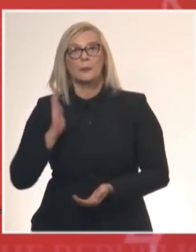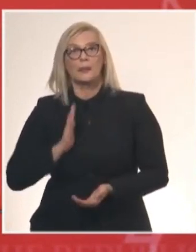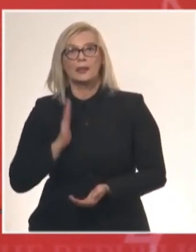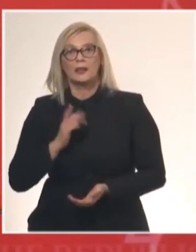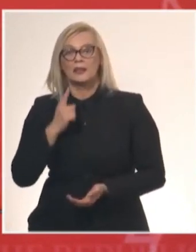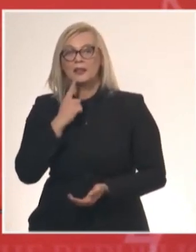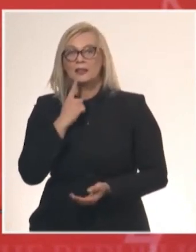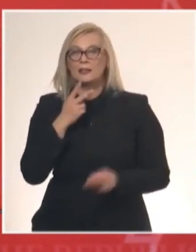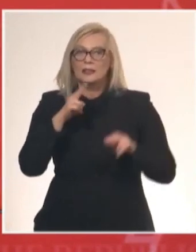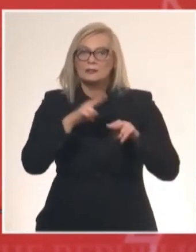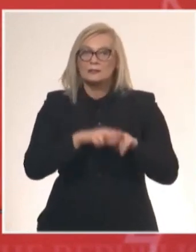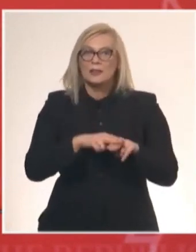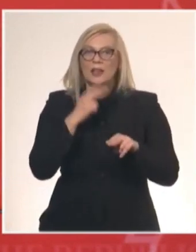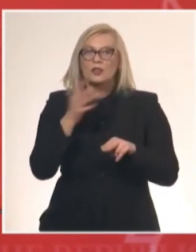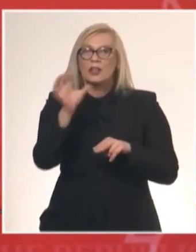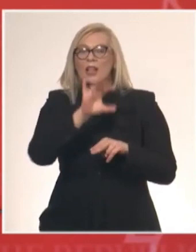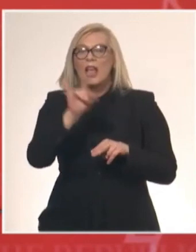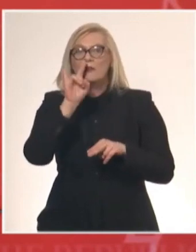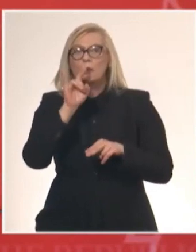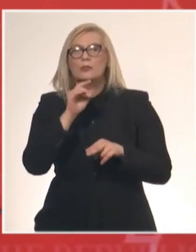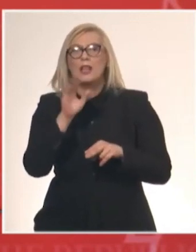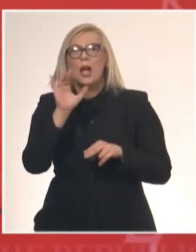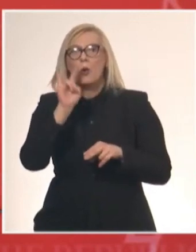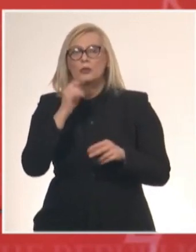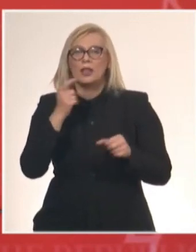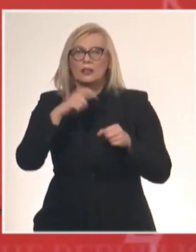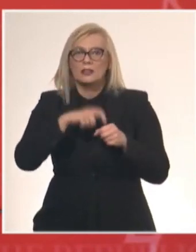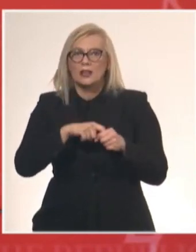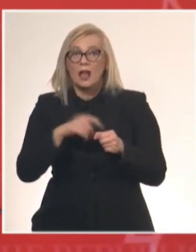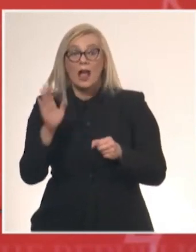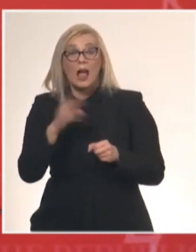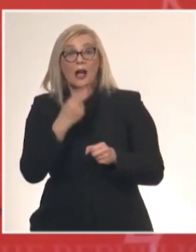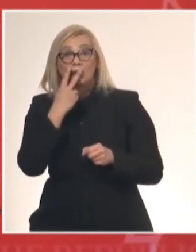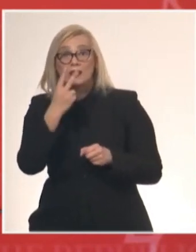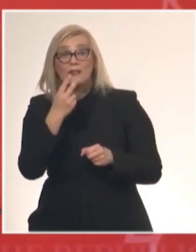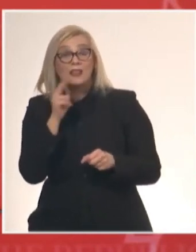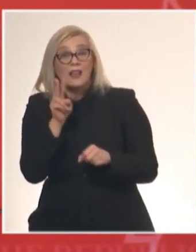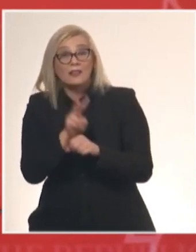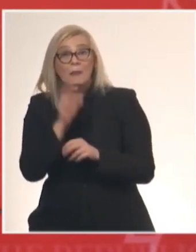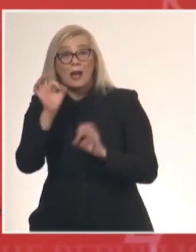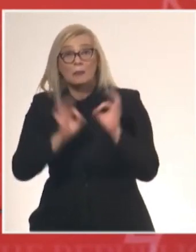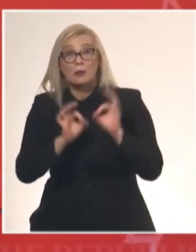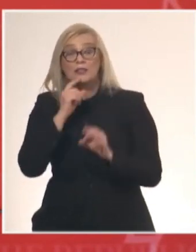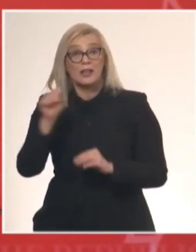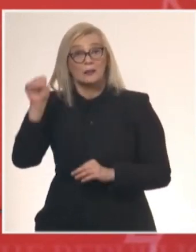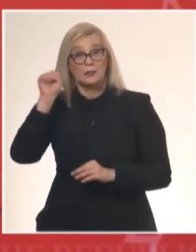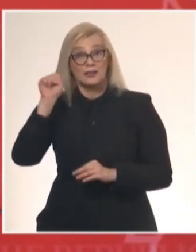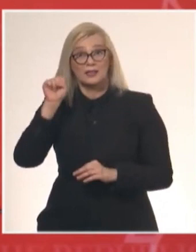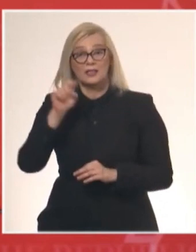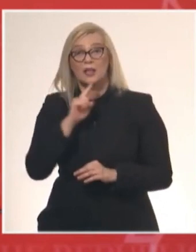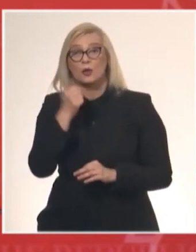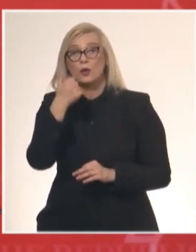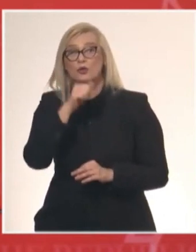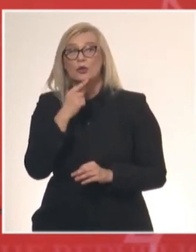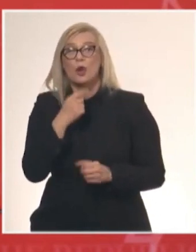граѓаните се определени за европска иднина на државата, бидејќи доколку се погледнат внимателно процентите на партиите, кои